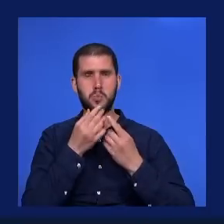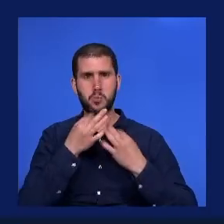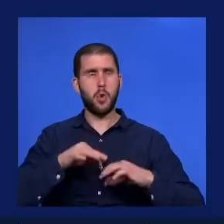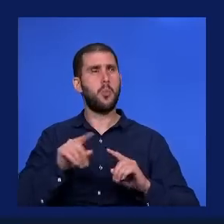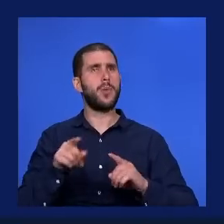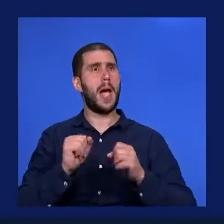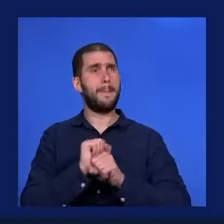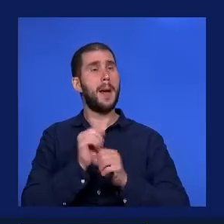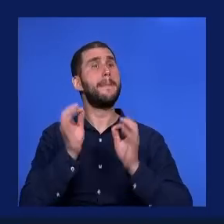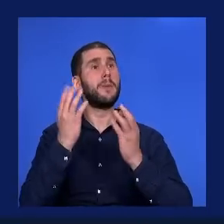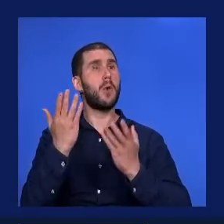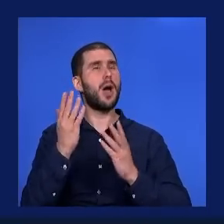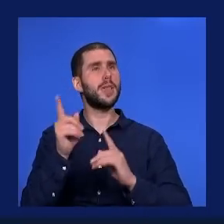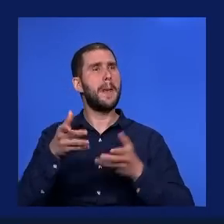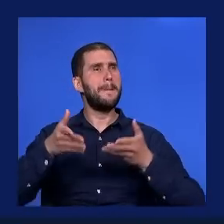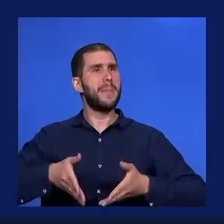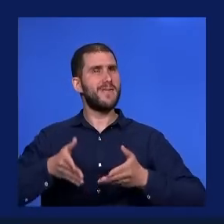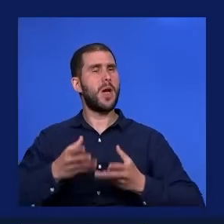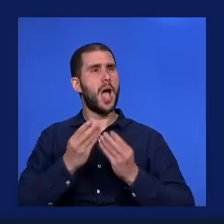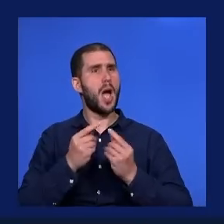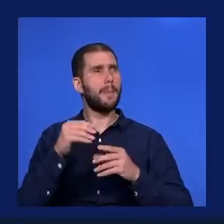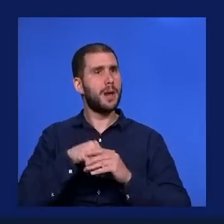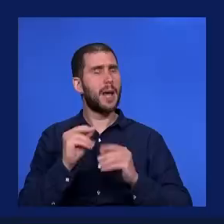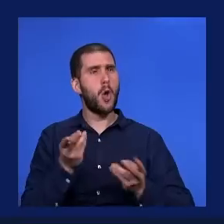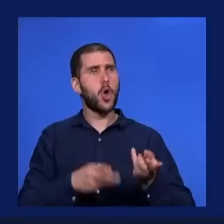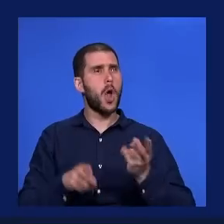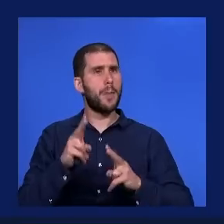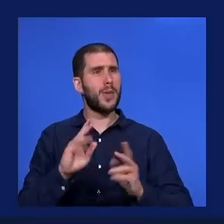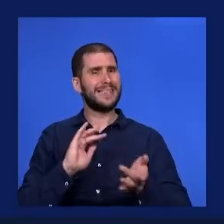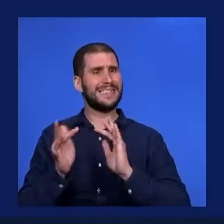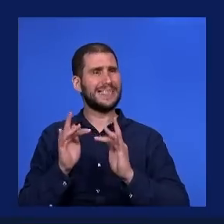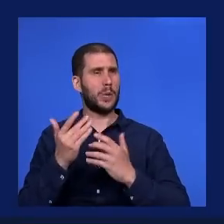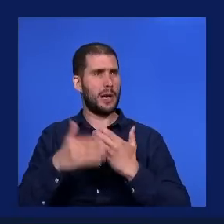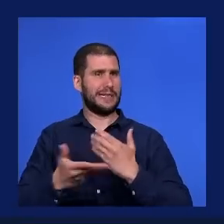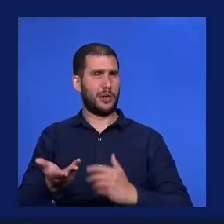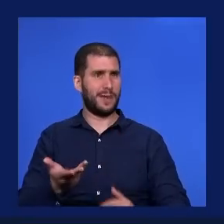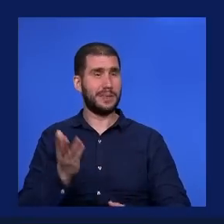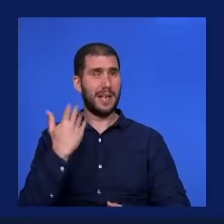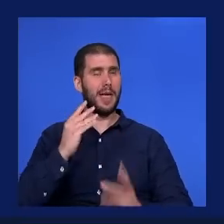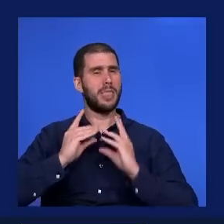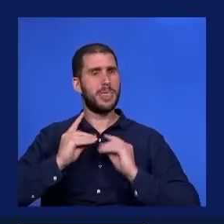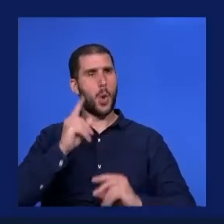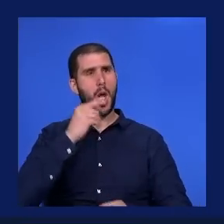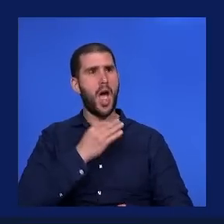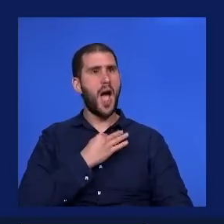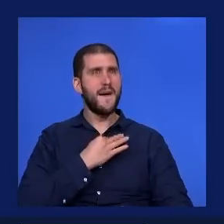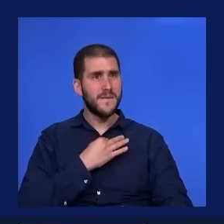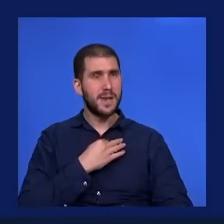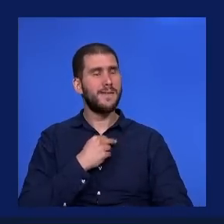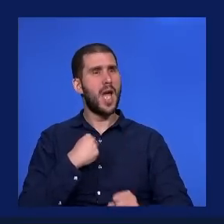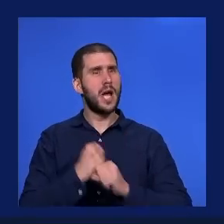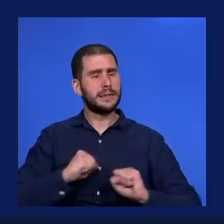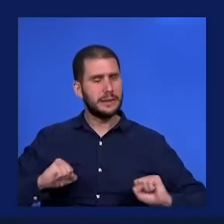על אחת כמה וכמה בתי הקברות שהם מלאים בין השאר בקורבנות הסכסוך האינסופי. זו הייתה דרכו של אבי, ואעשה